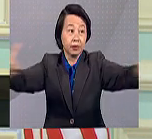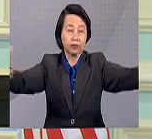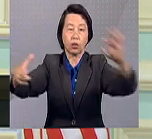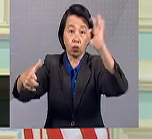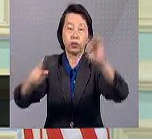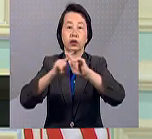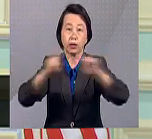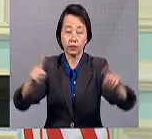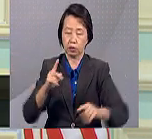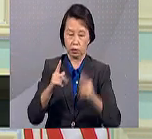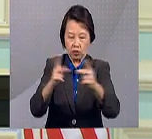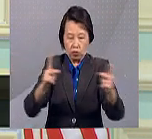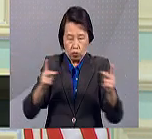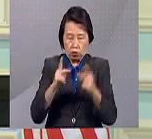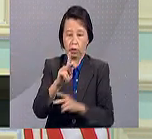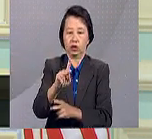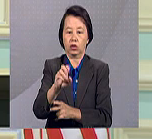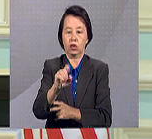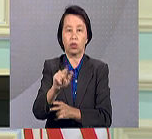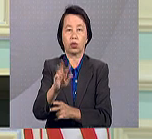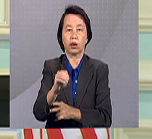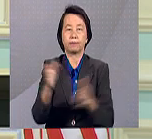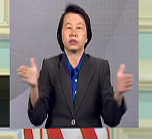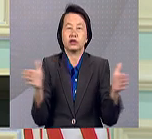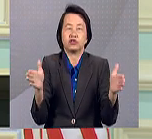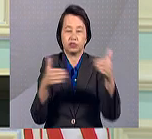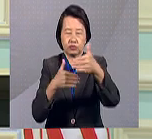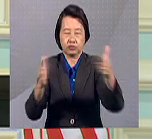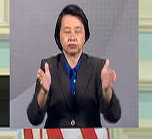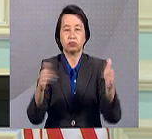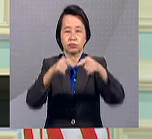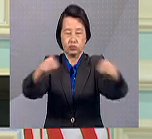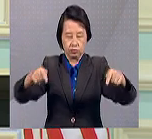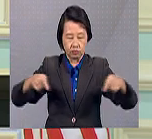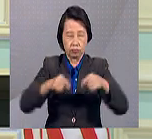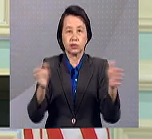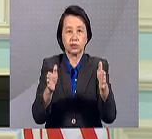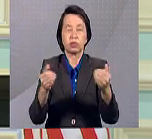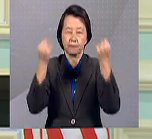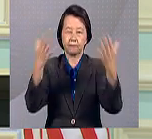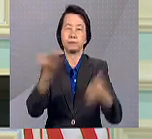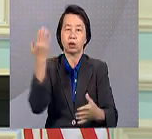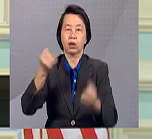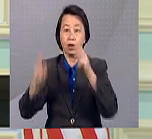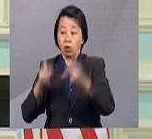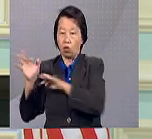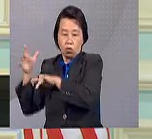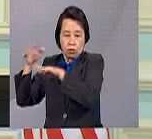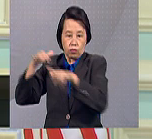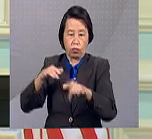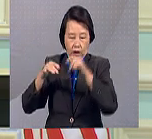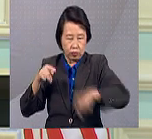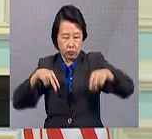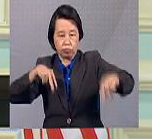tidak besar. Dia punya keluasan dia. Dan biasanya di kolam ni ramai orang yang berada di